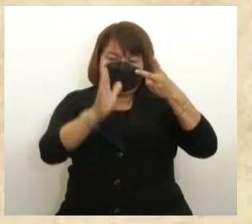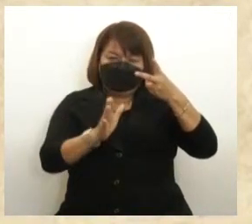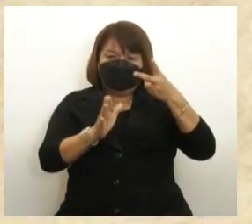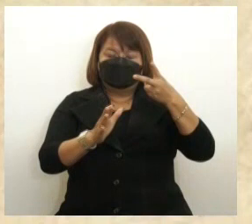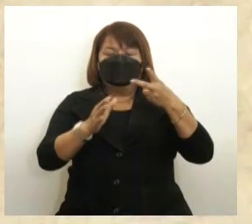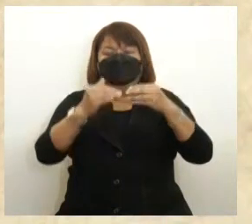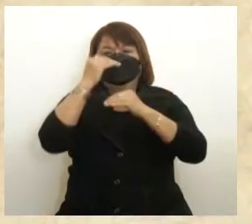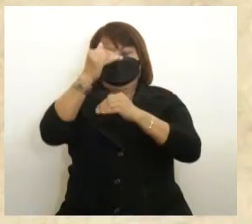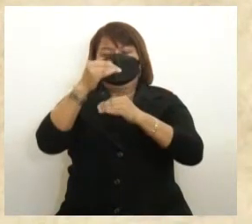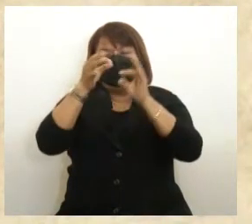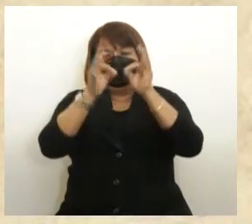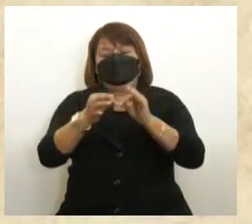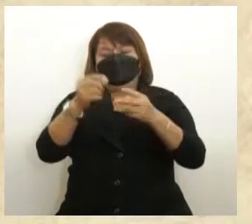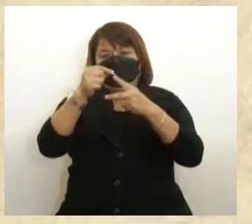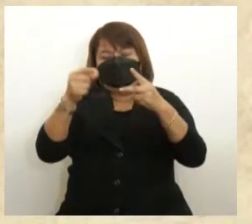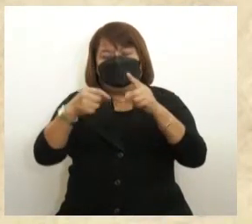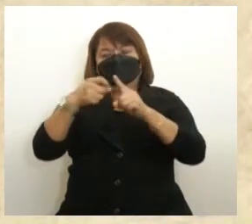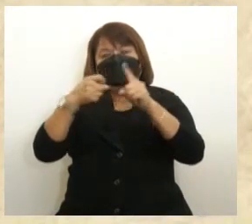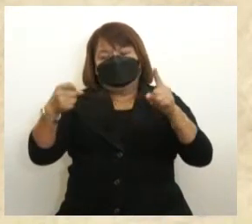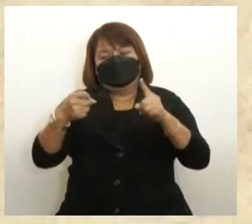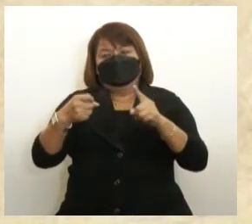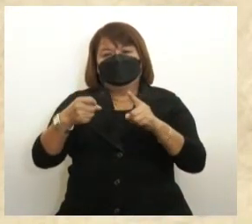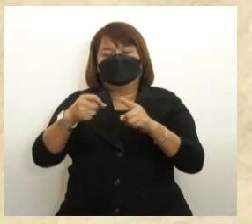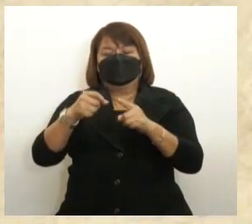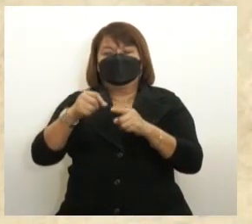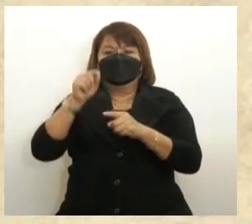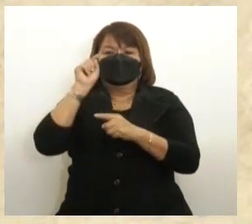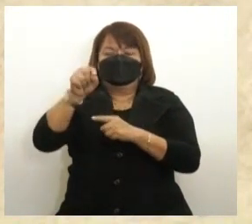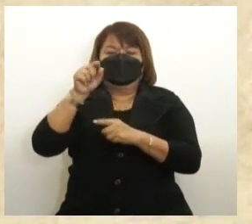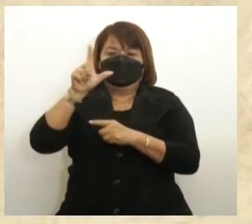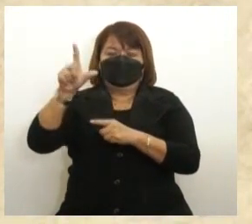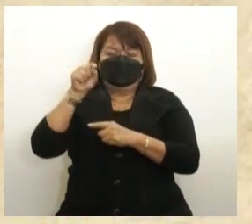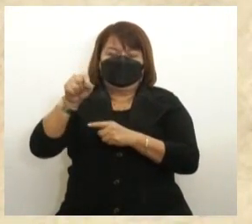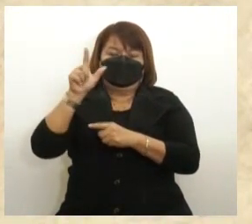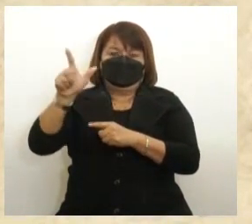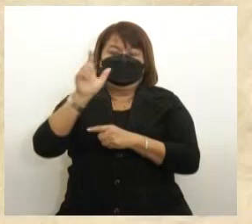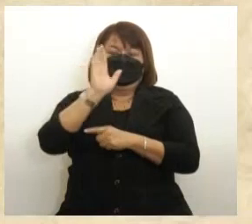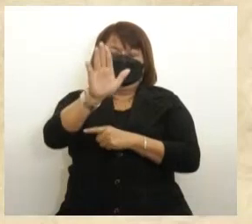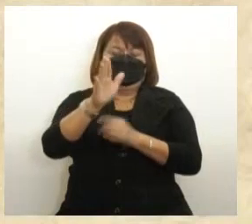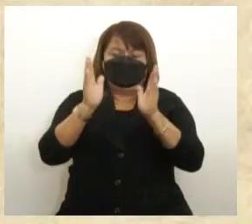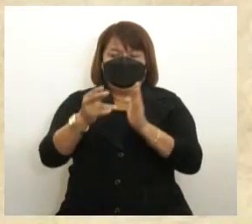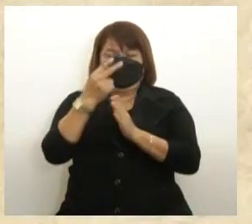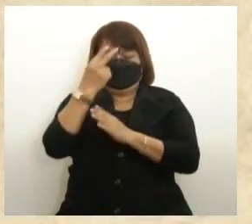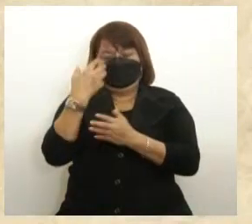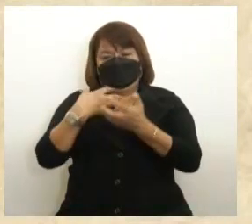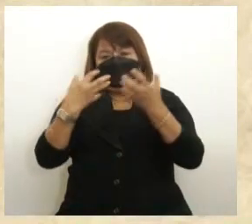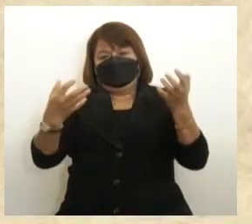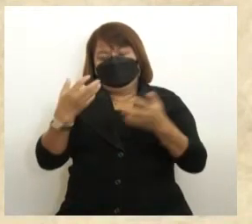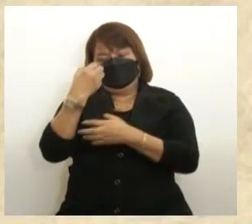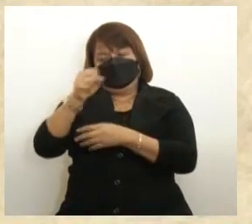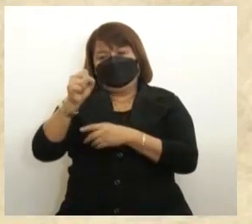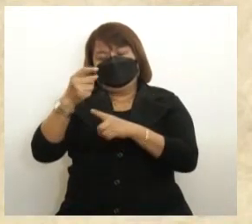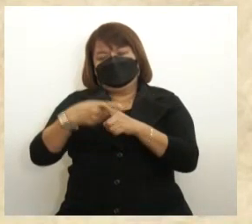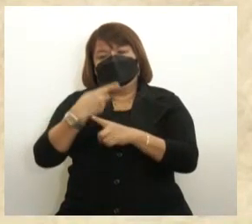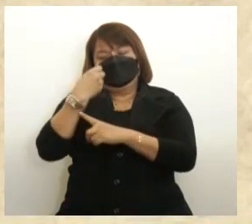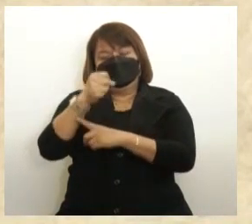การตัดสินนะคะคะแนนเนี่ยจะมาจากยอดวิวยอดกดไลค์ของผู้ชมที่จะมีผลตั้งแต่วันที่10สิงหาคม